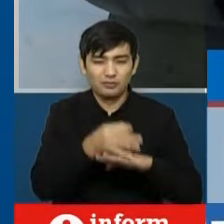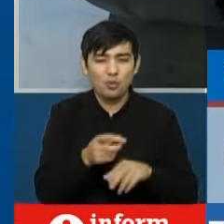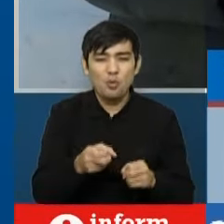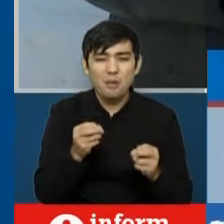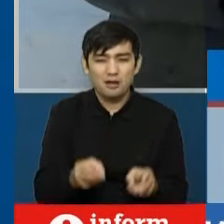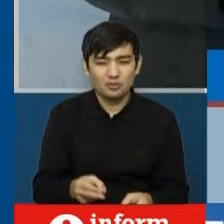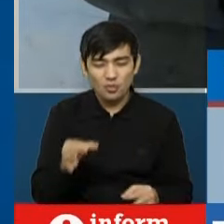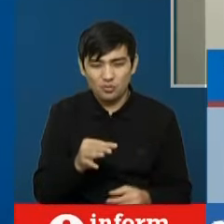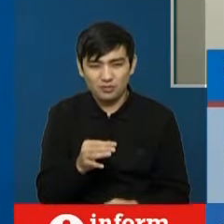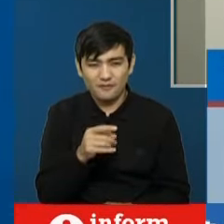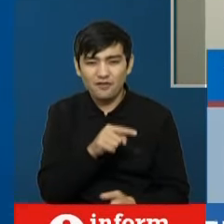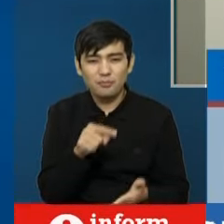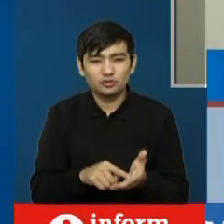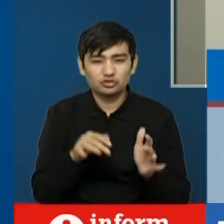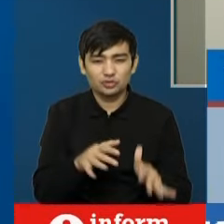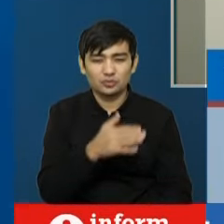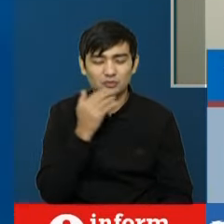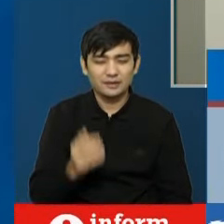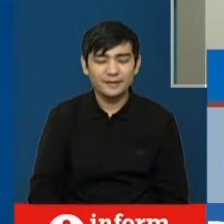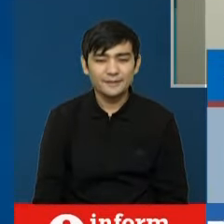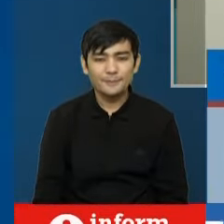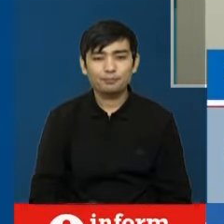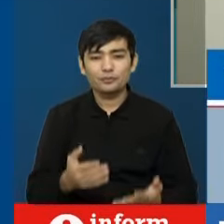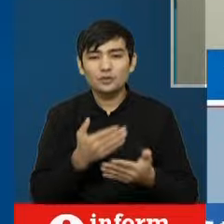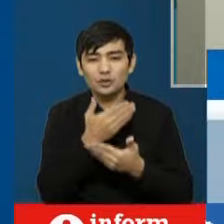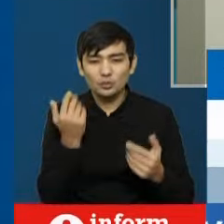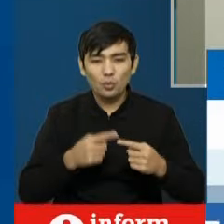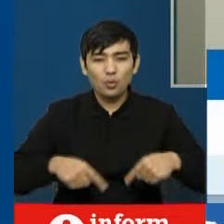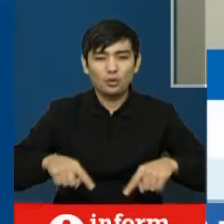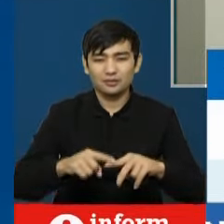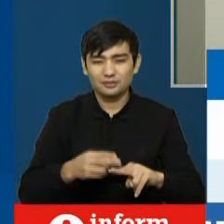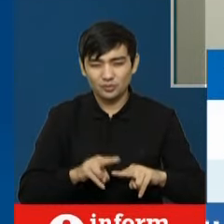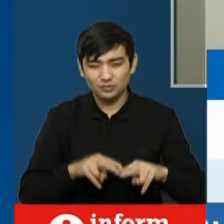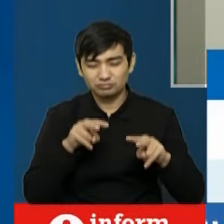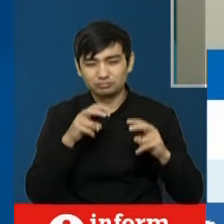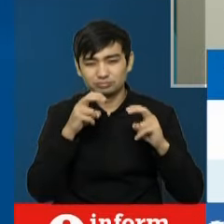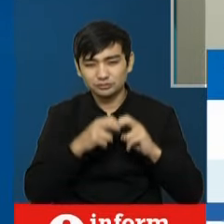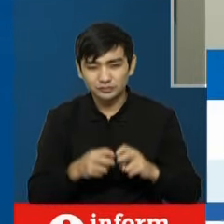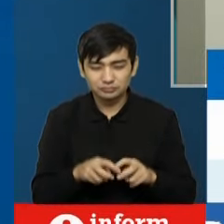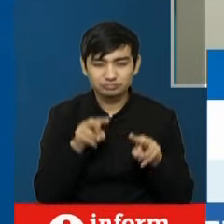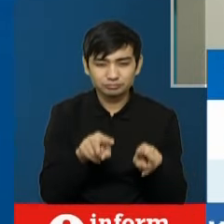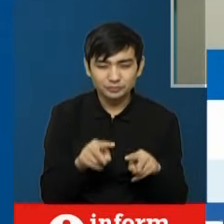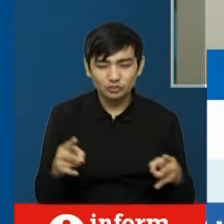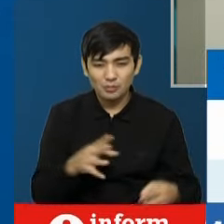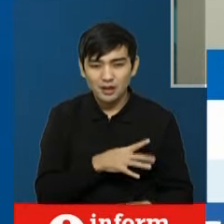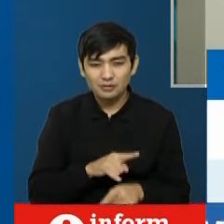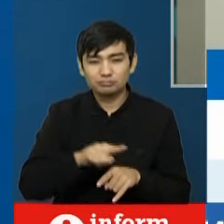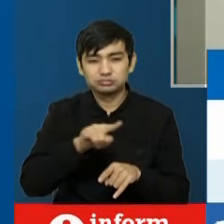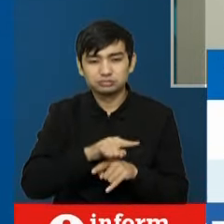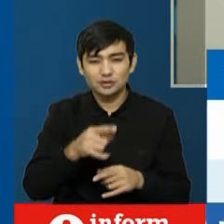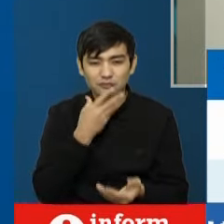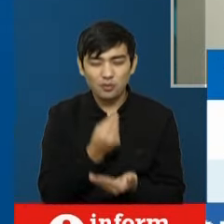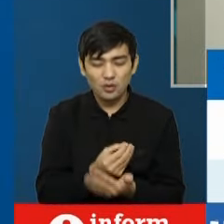так и остался нерешенным. Нету органа, который бы контролировал эти препятствия. Аэропорты в своей